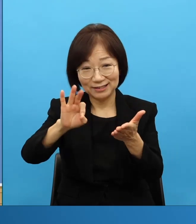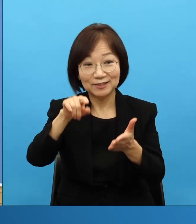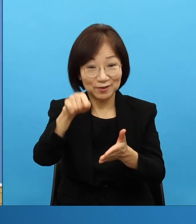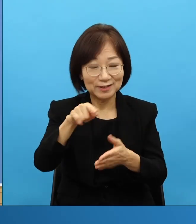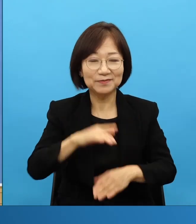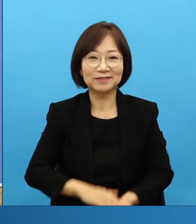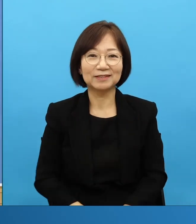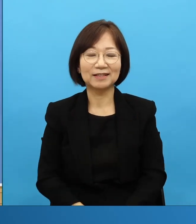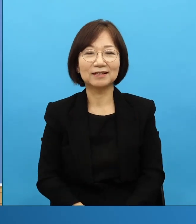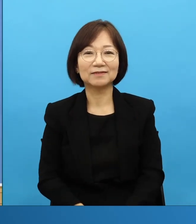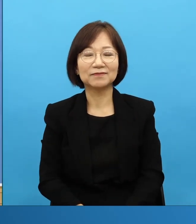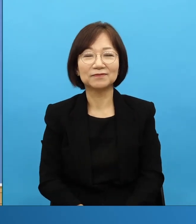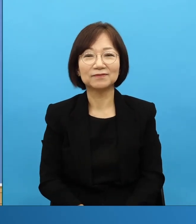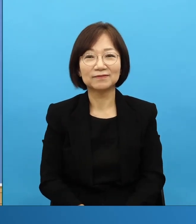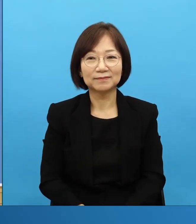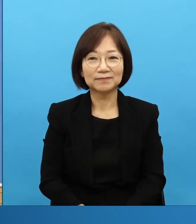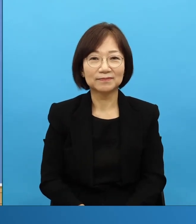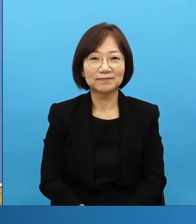이걸 알고 있는